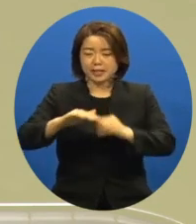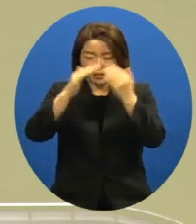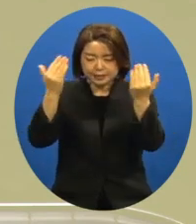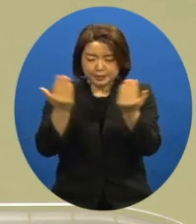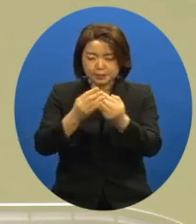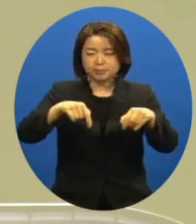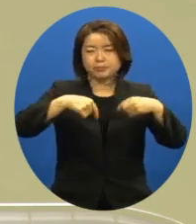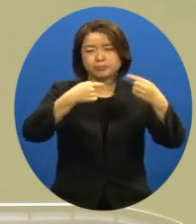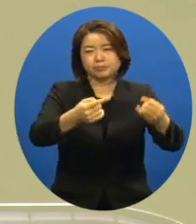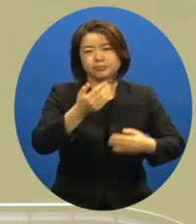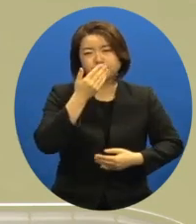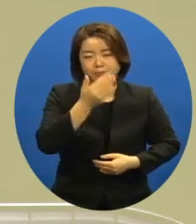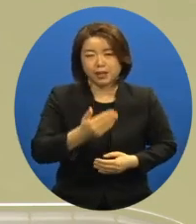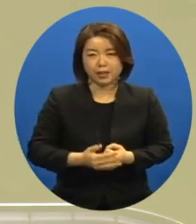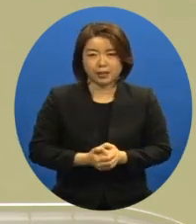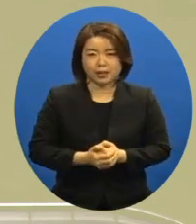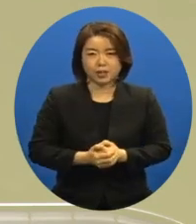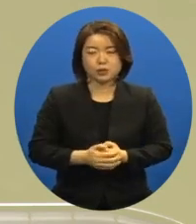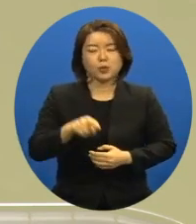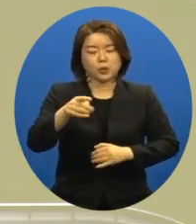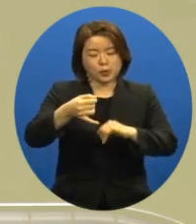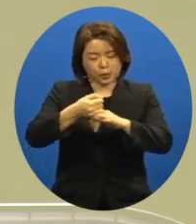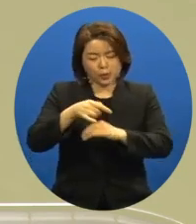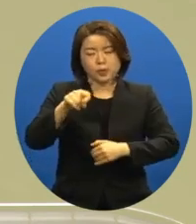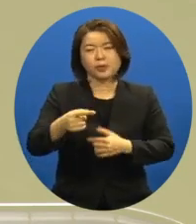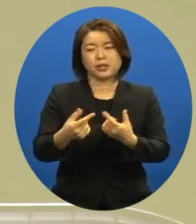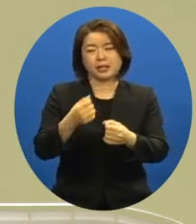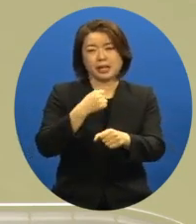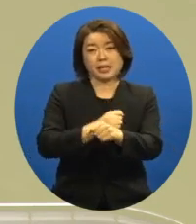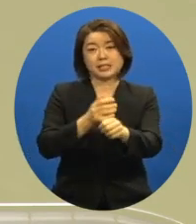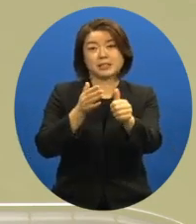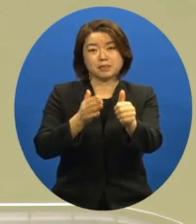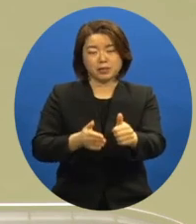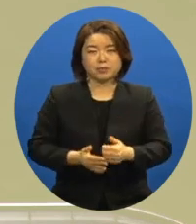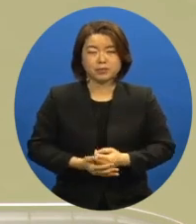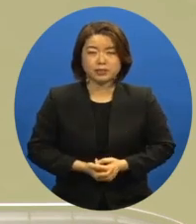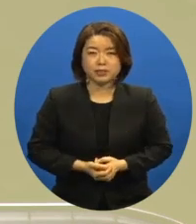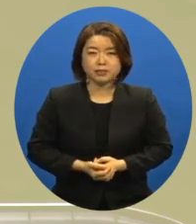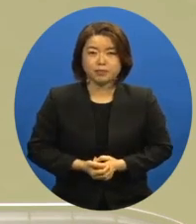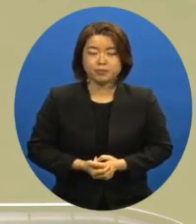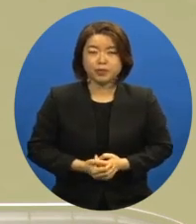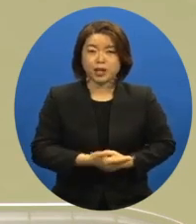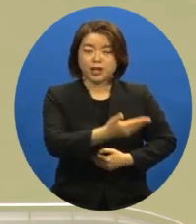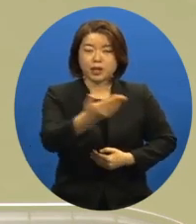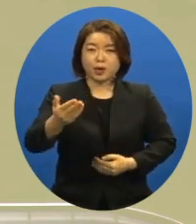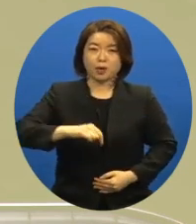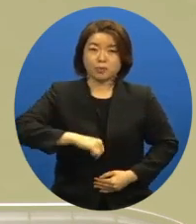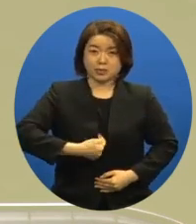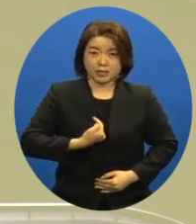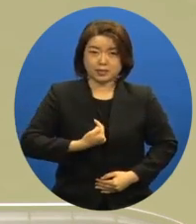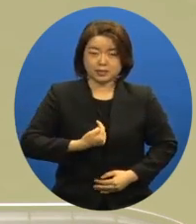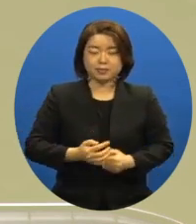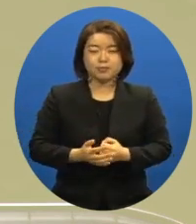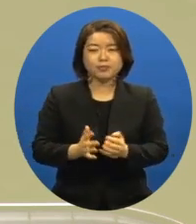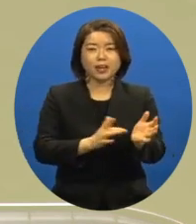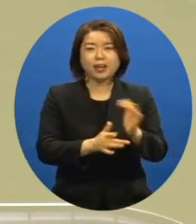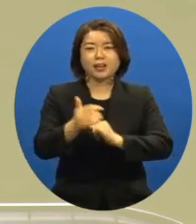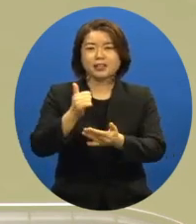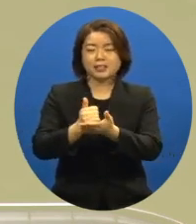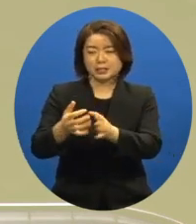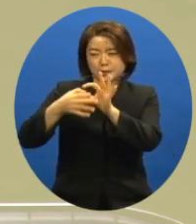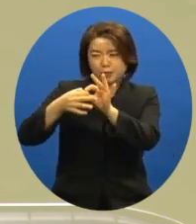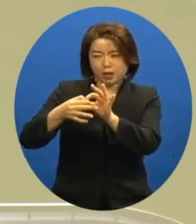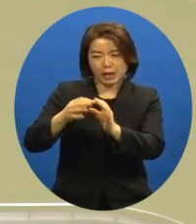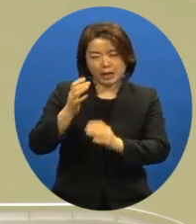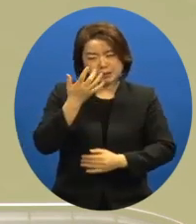수 있습니다. 또 그리 하시기를 바랍니다. 이번에 여러분 자신이 예수님과 관계가